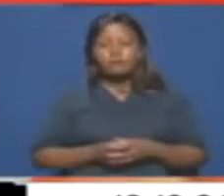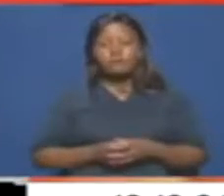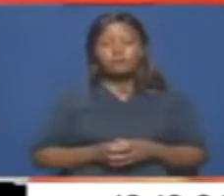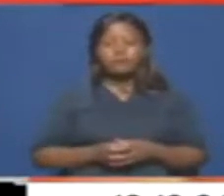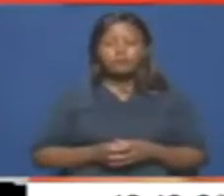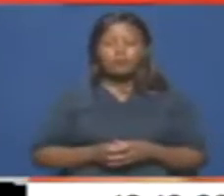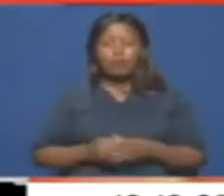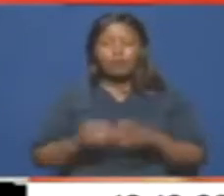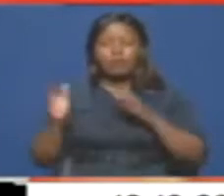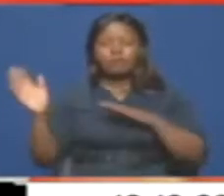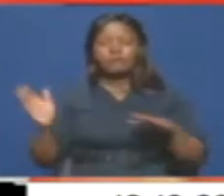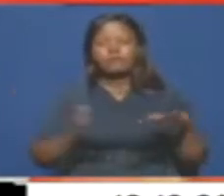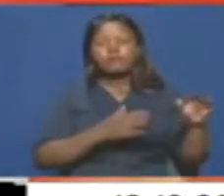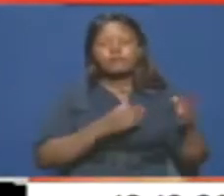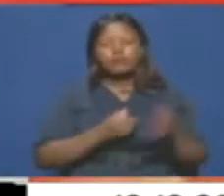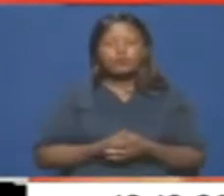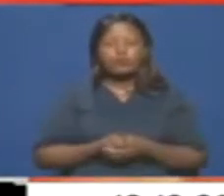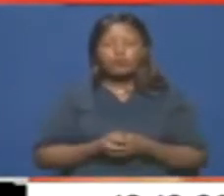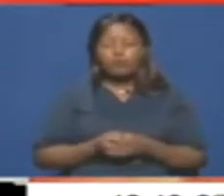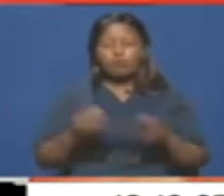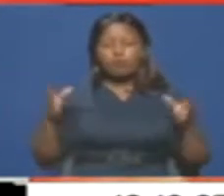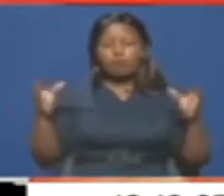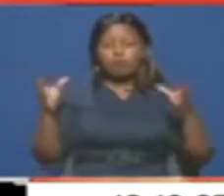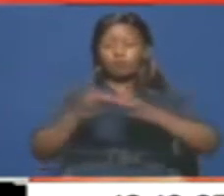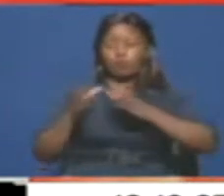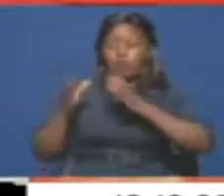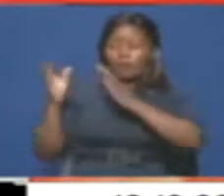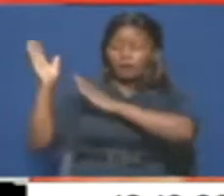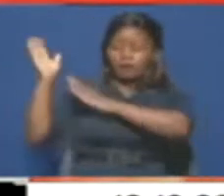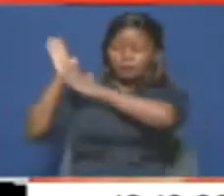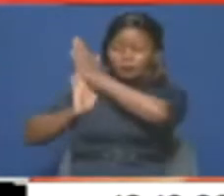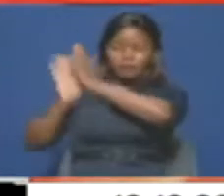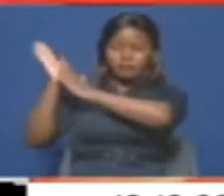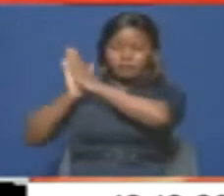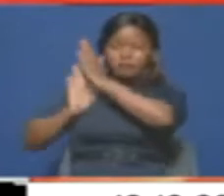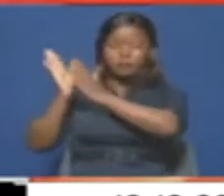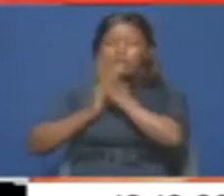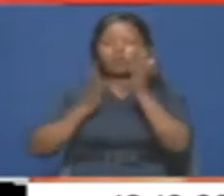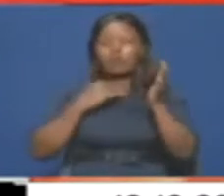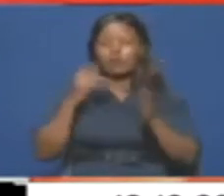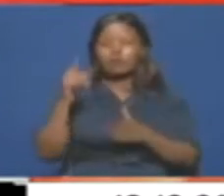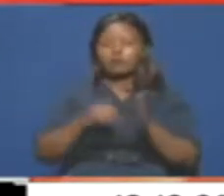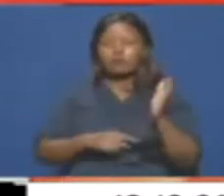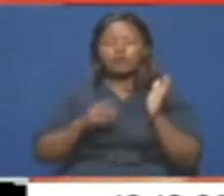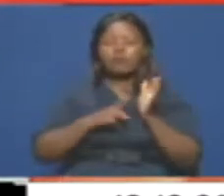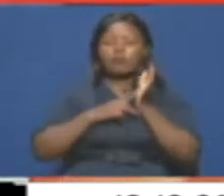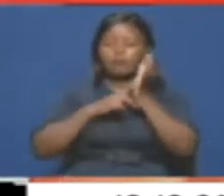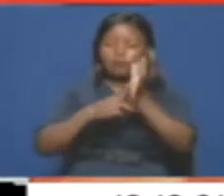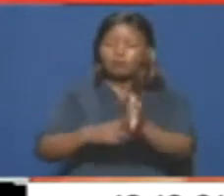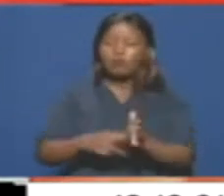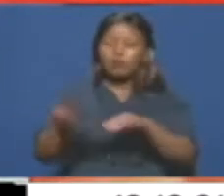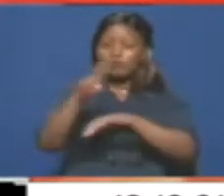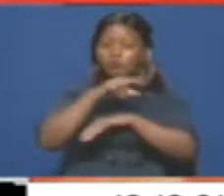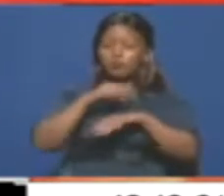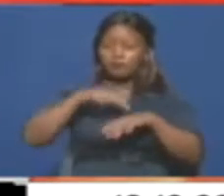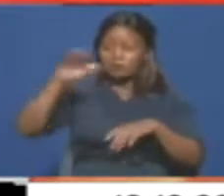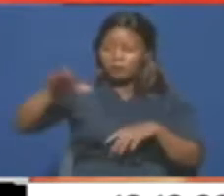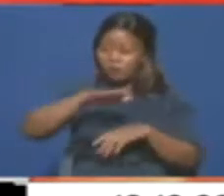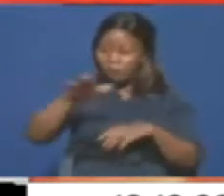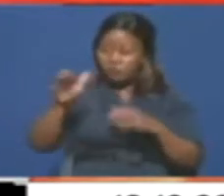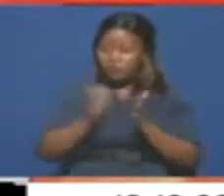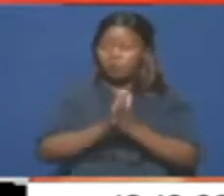Na jamii ya Rastafari humu nchini sasa inataka kuwakilishwa kwenye bunge la taifa na lile la seneti ili